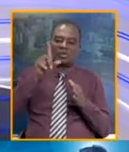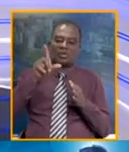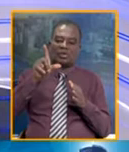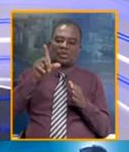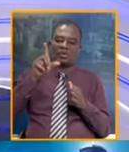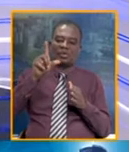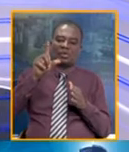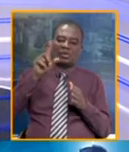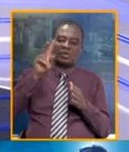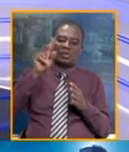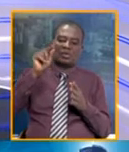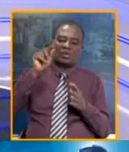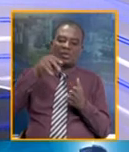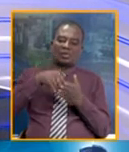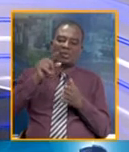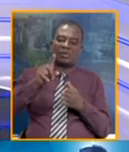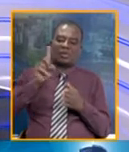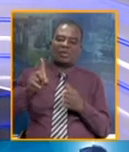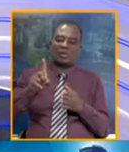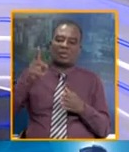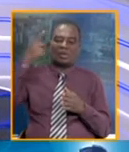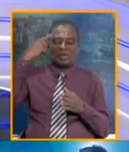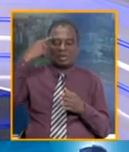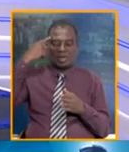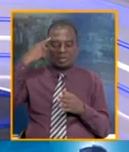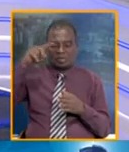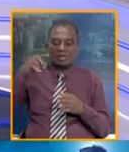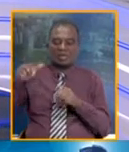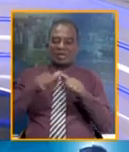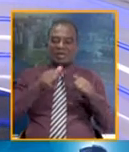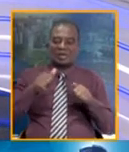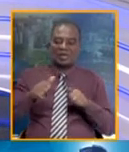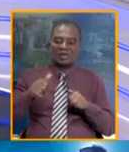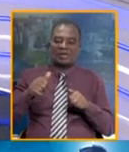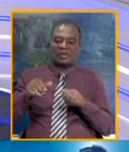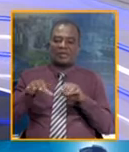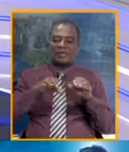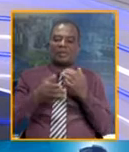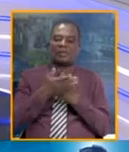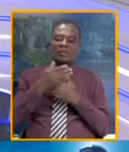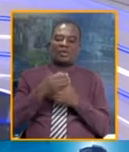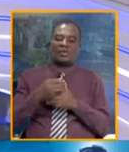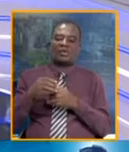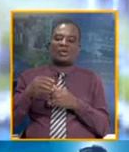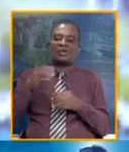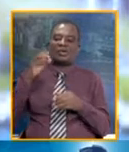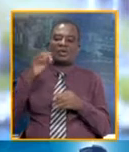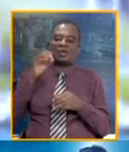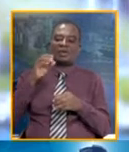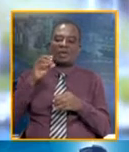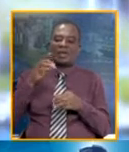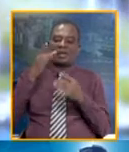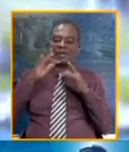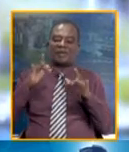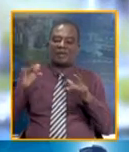Les échanges ont porté sur les actions menées pour le développement de la région du Bélier dans le centre du pays, malgré